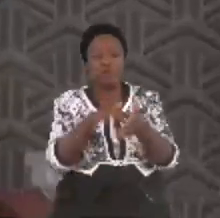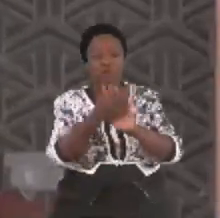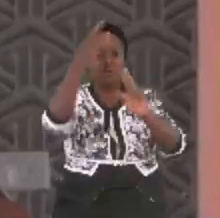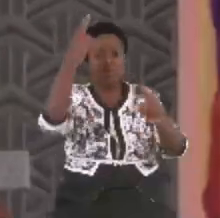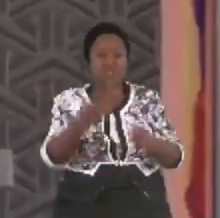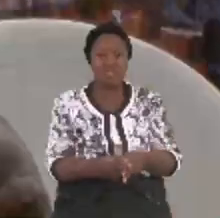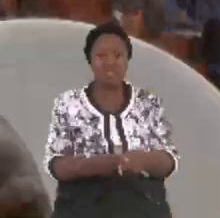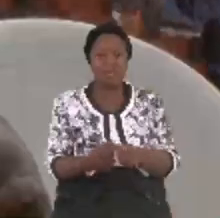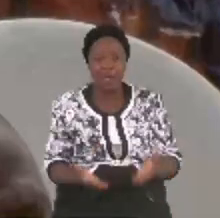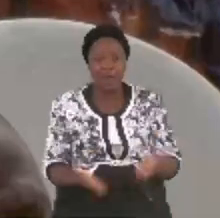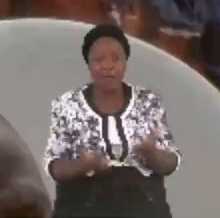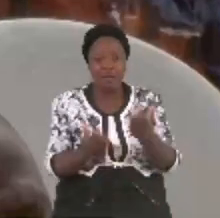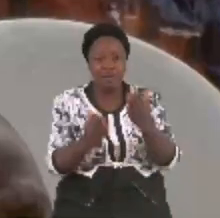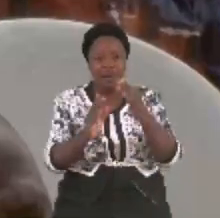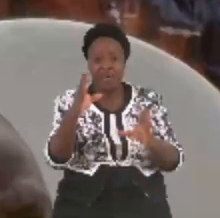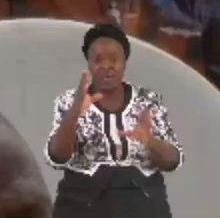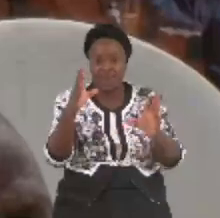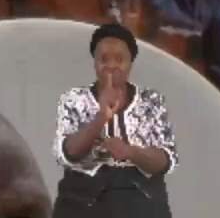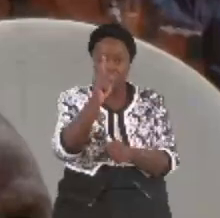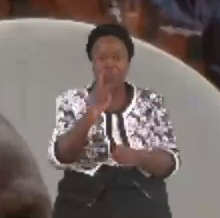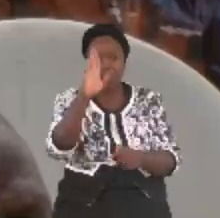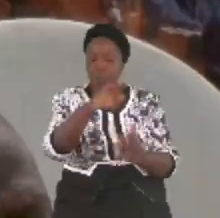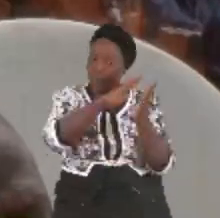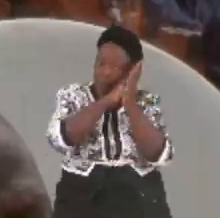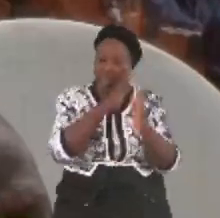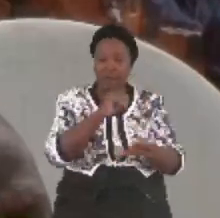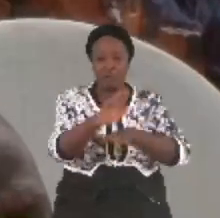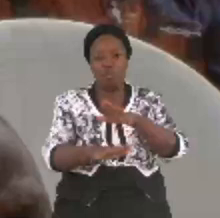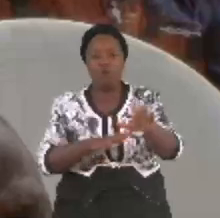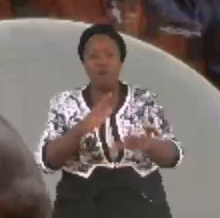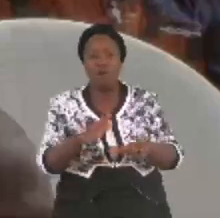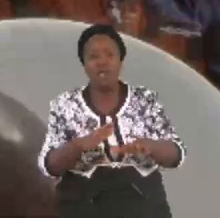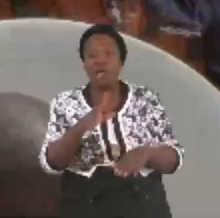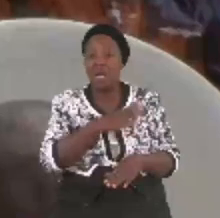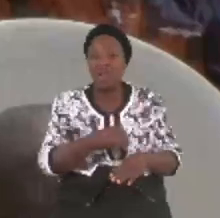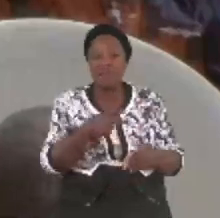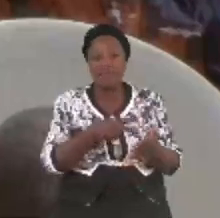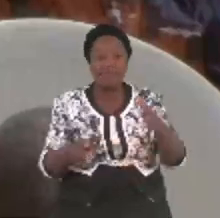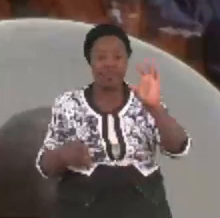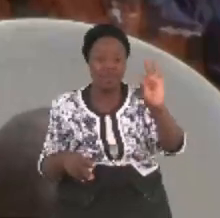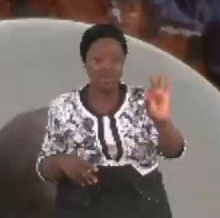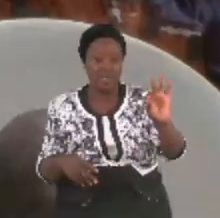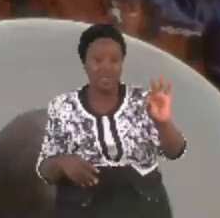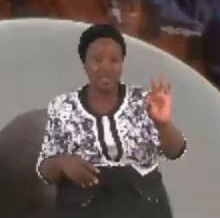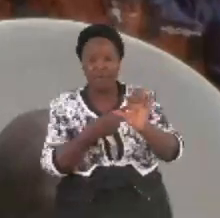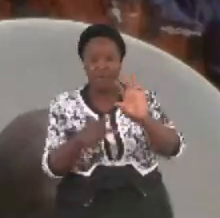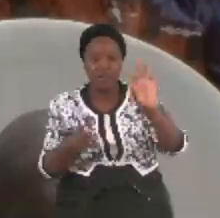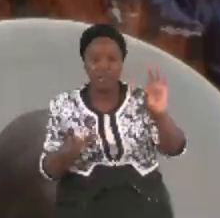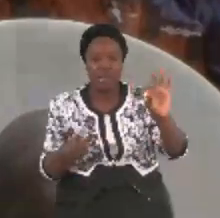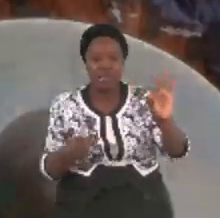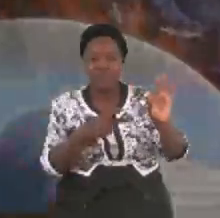Jésus. Lève-toi, prends ton lit et marche. Verset 9, on nous dit, verset